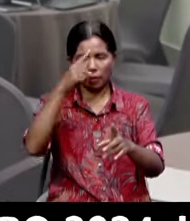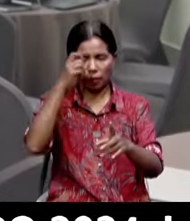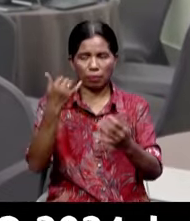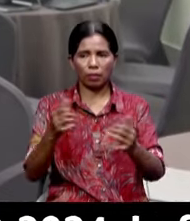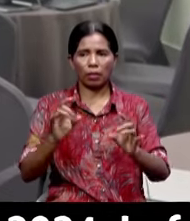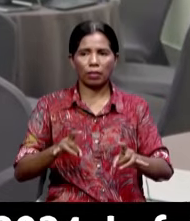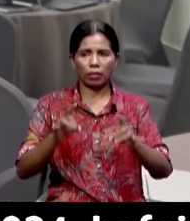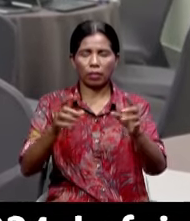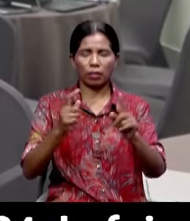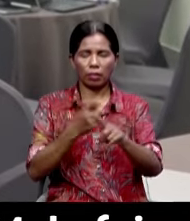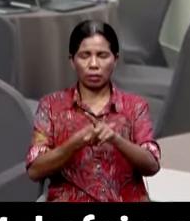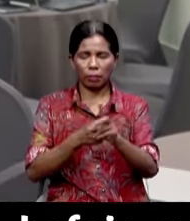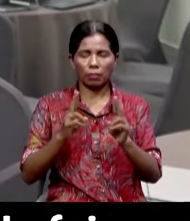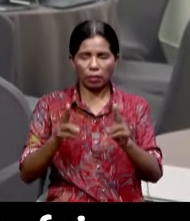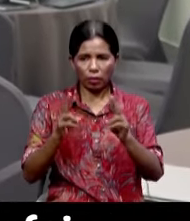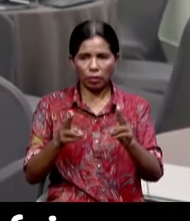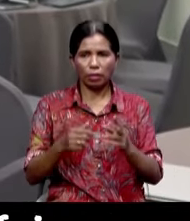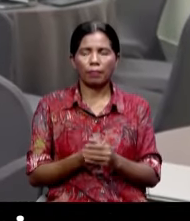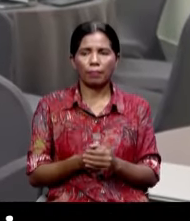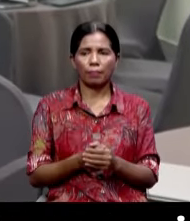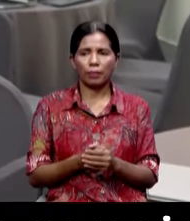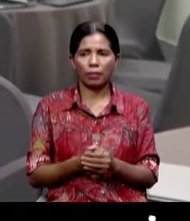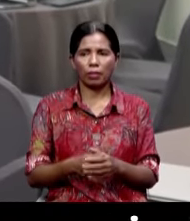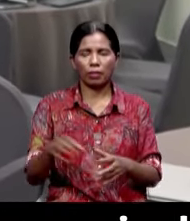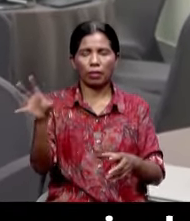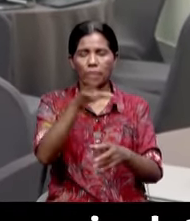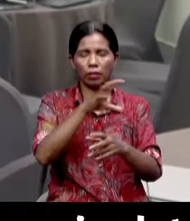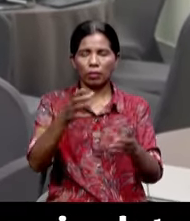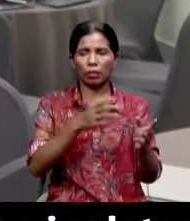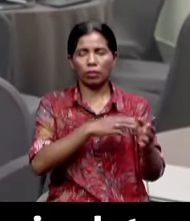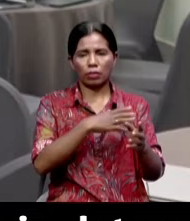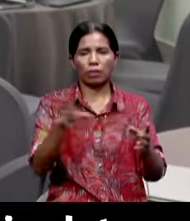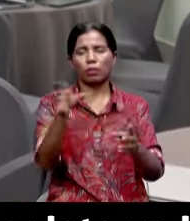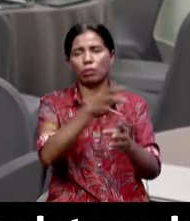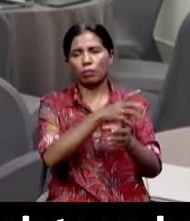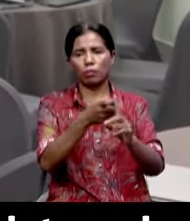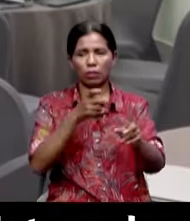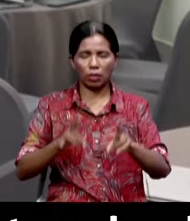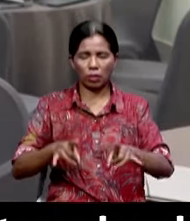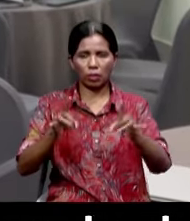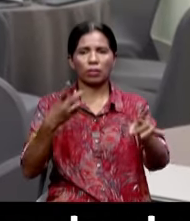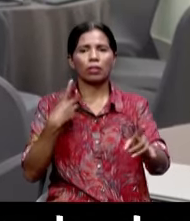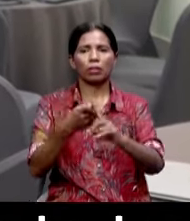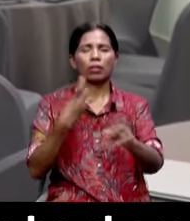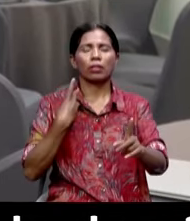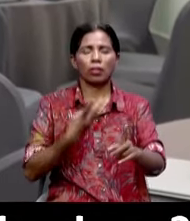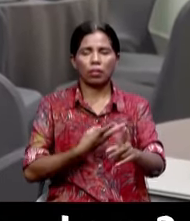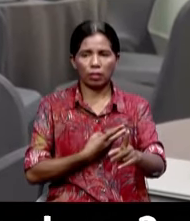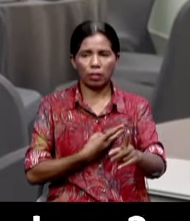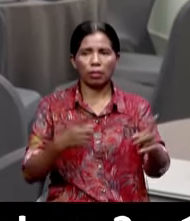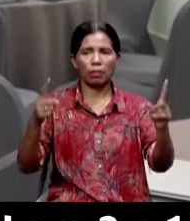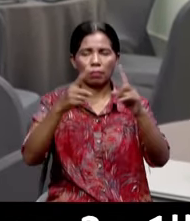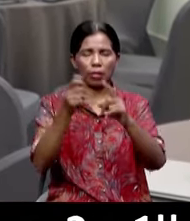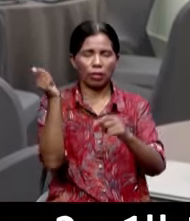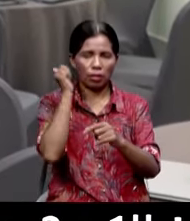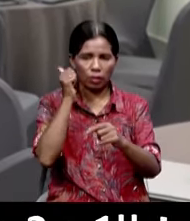Australia ra kwa tempu malirin ne be mak to ani ni hu sine ba mai liu isa itania area ba iha asia